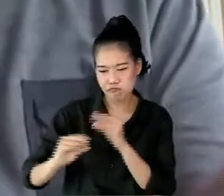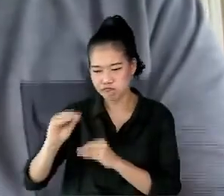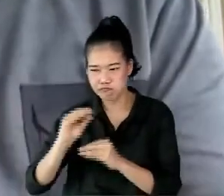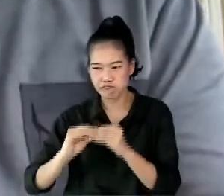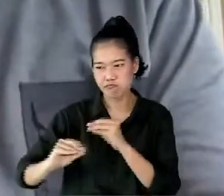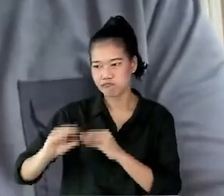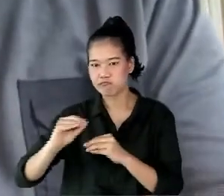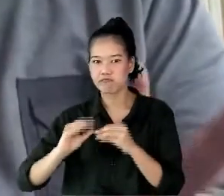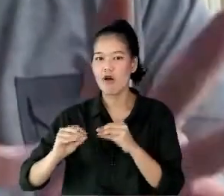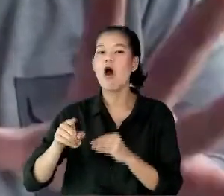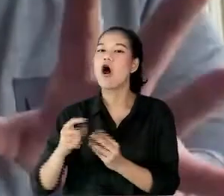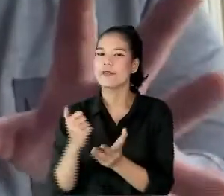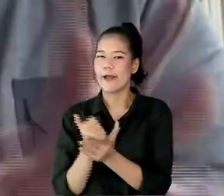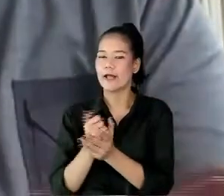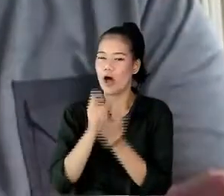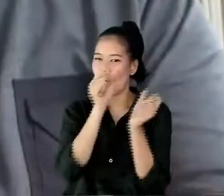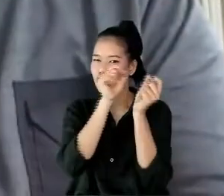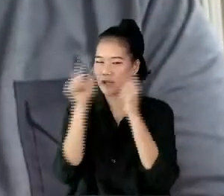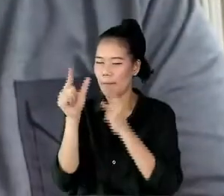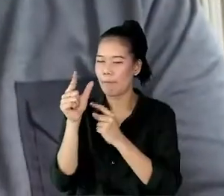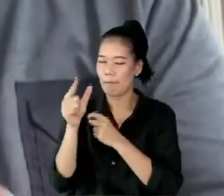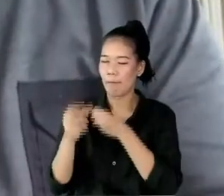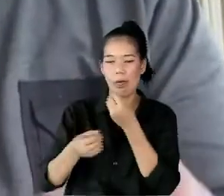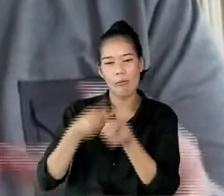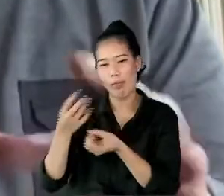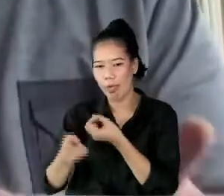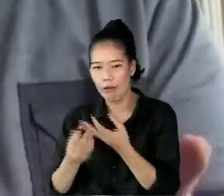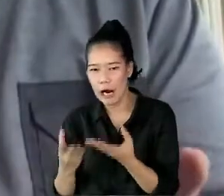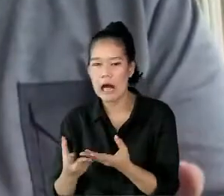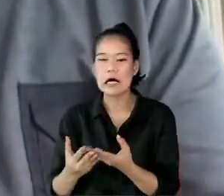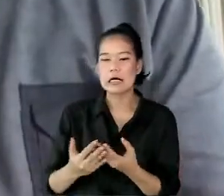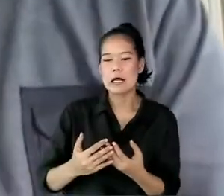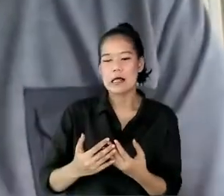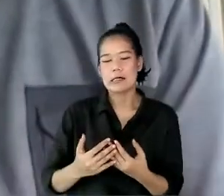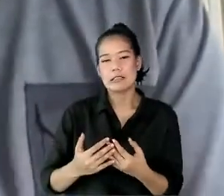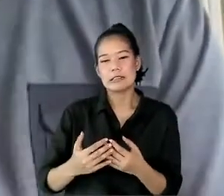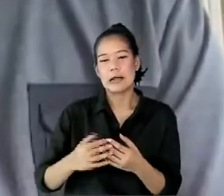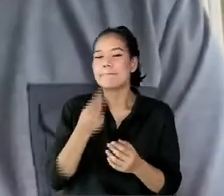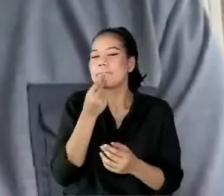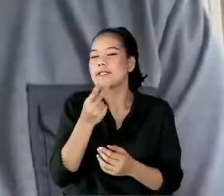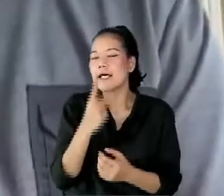berembuk gitu ya. Oh ternyata memang konsepnya begini-begini. Terus liriknya juga